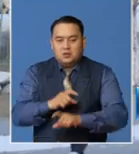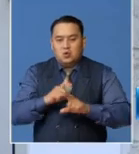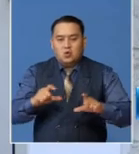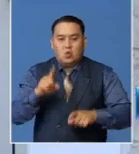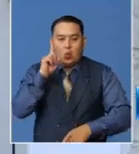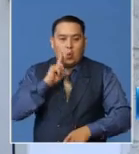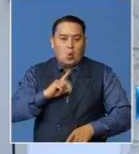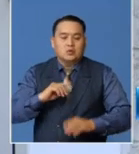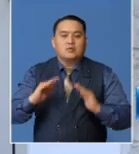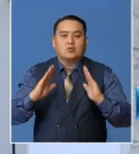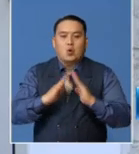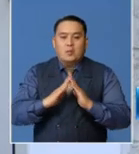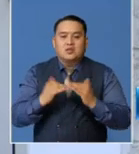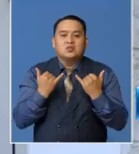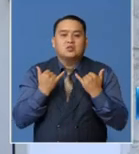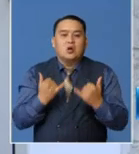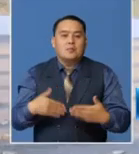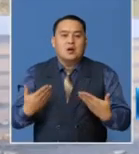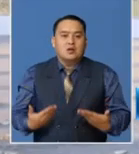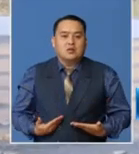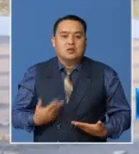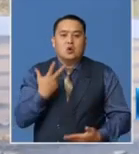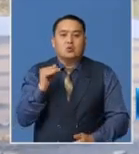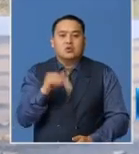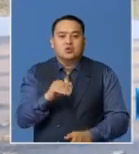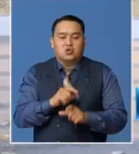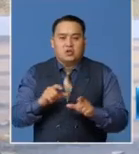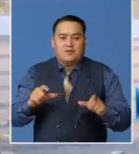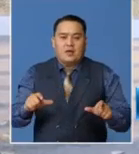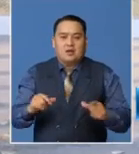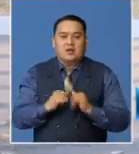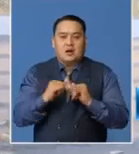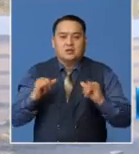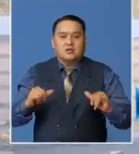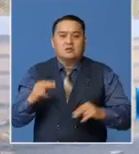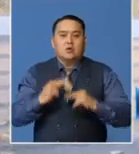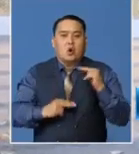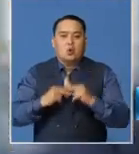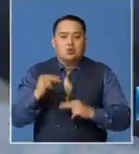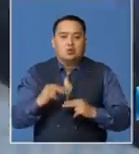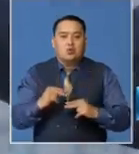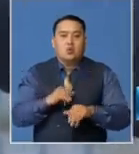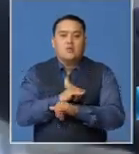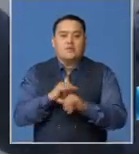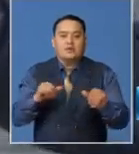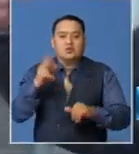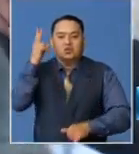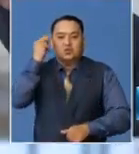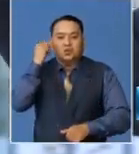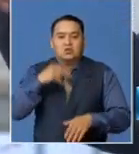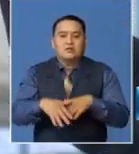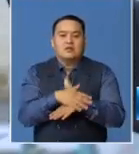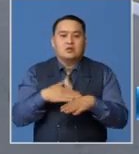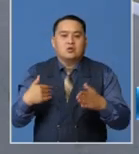комфортабельное жилье уже сейчас здесь проживают около трех тысяч человек динамика его возведения предусматривает увеличение численности его населения